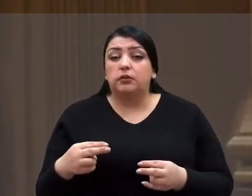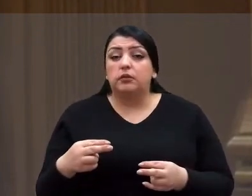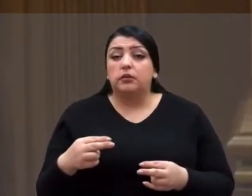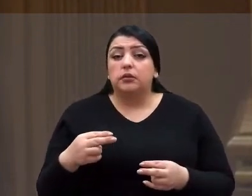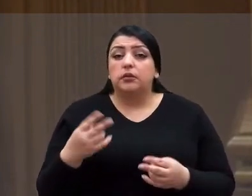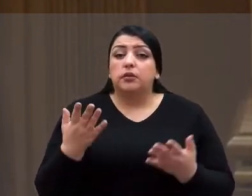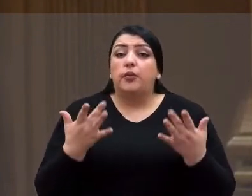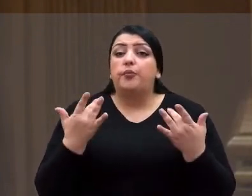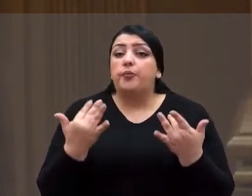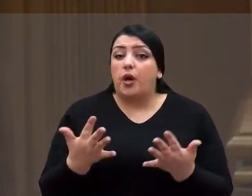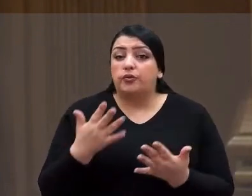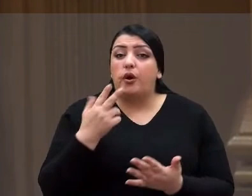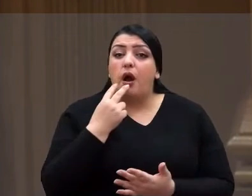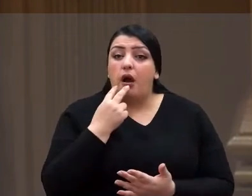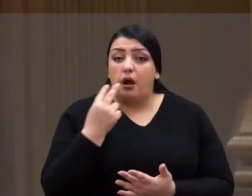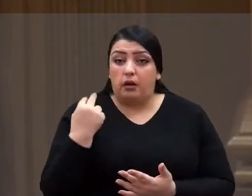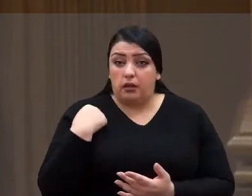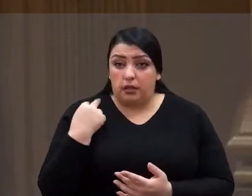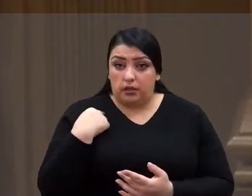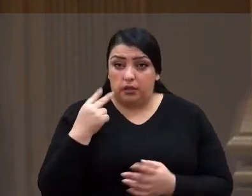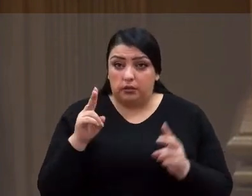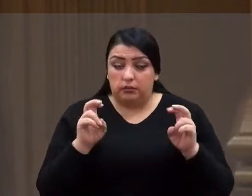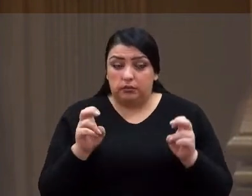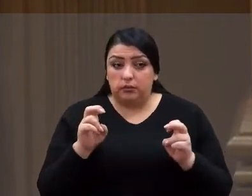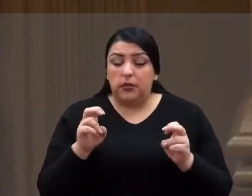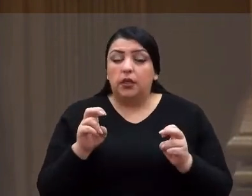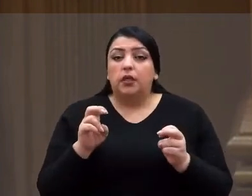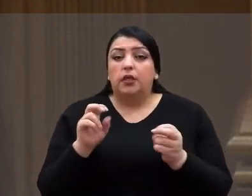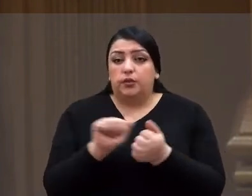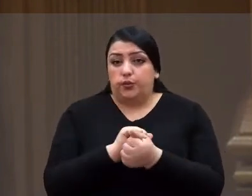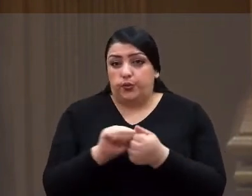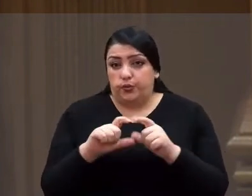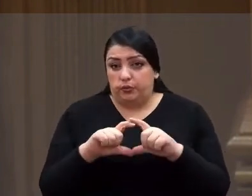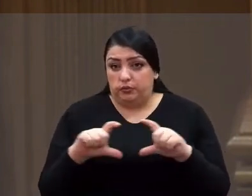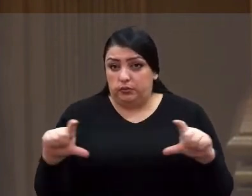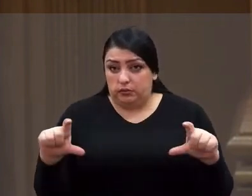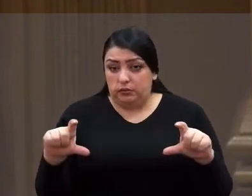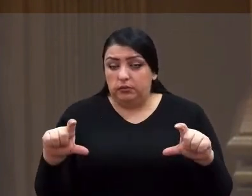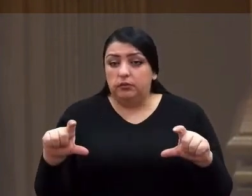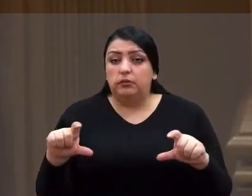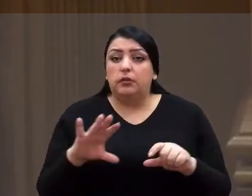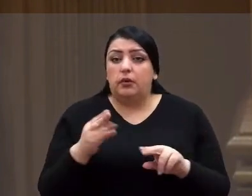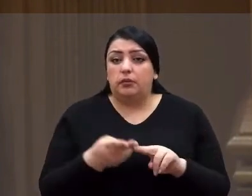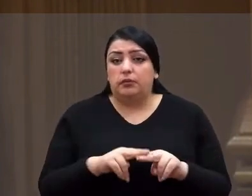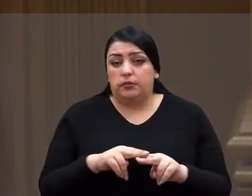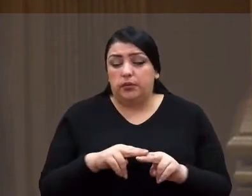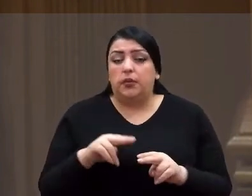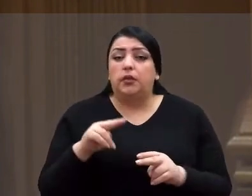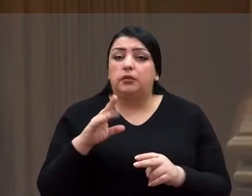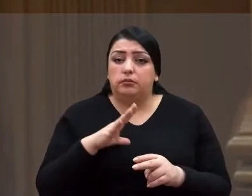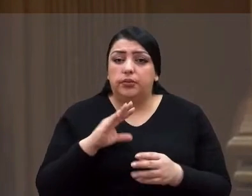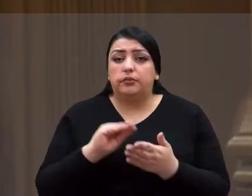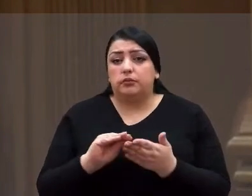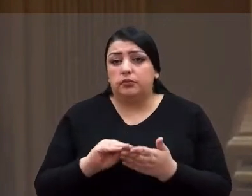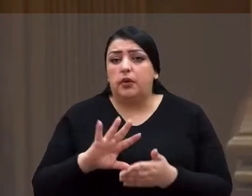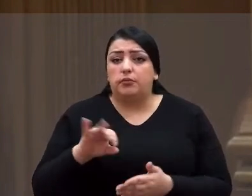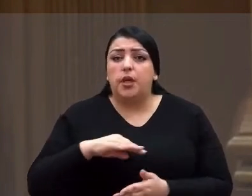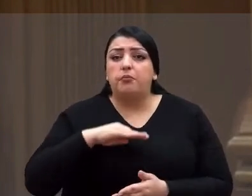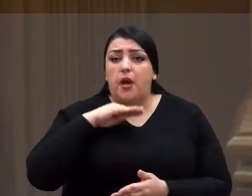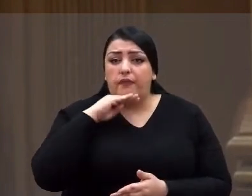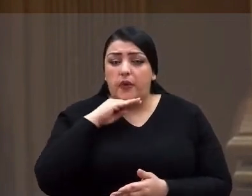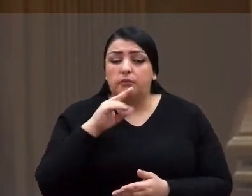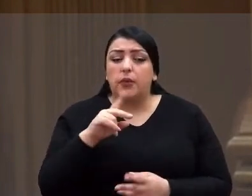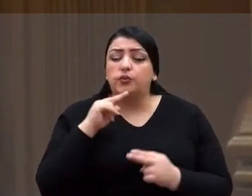է անգլերեն իմացություն, դիցուք լեզվի թեստը որոշակի գնահատականով օբյեկտիվ բավարար լինի։ Բայց եթե խոսքը գնում է